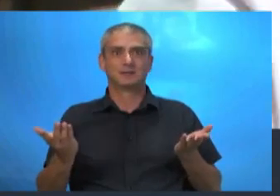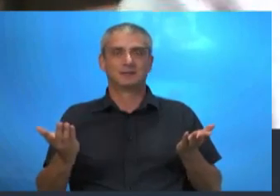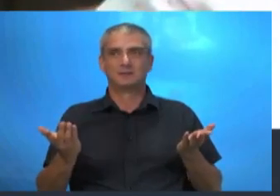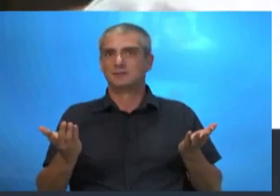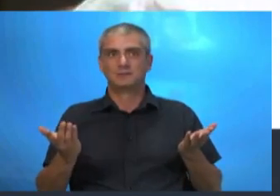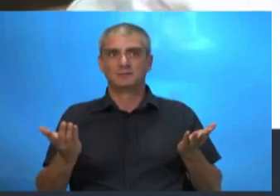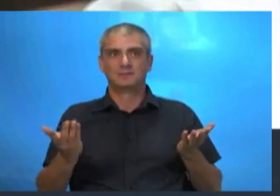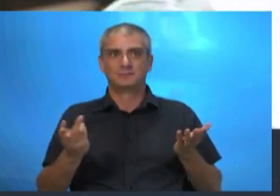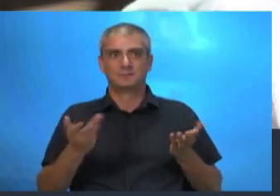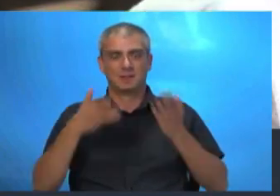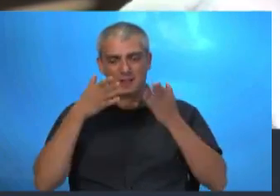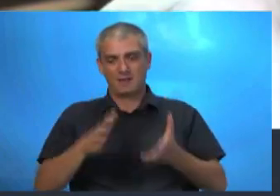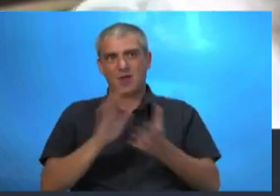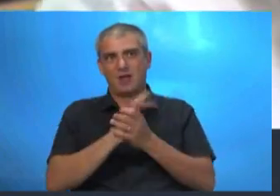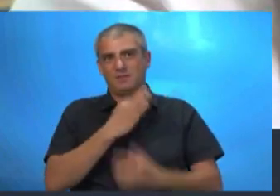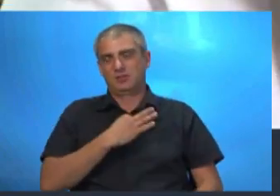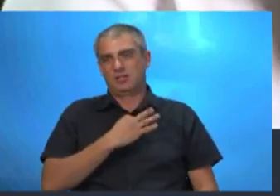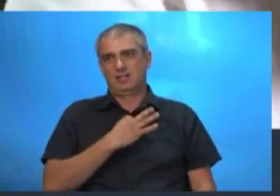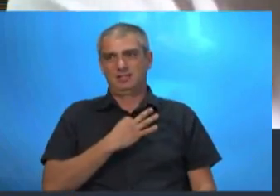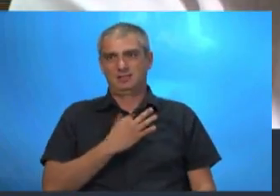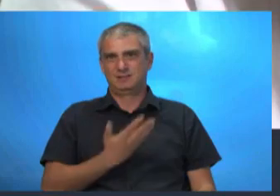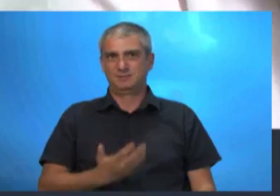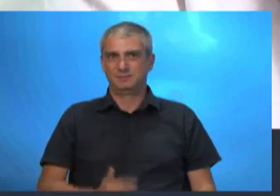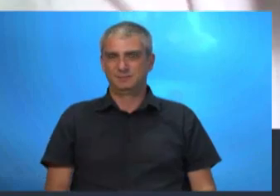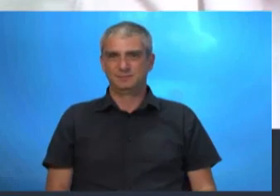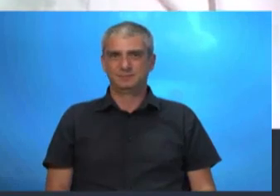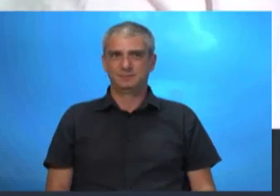לקפום את החברה שלי.